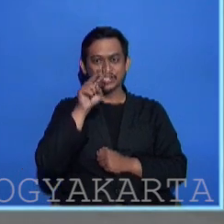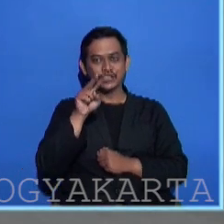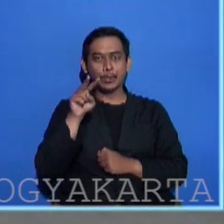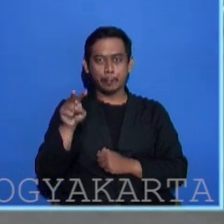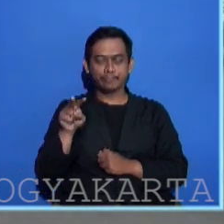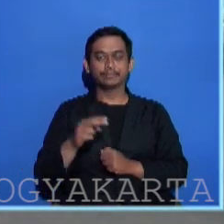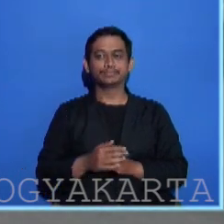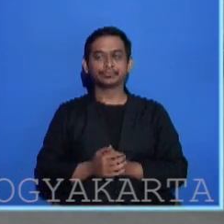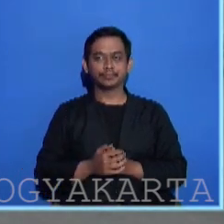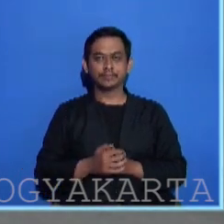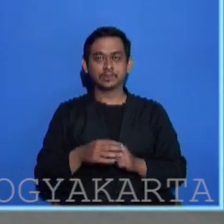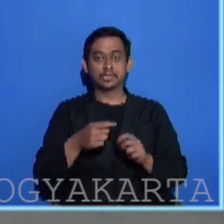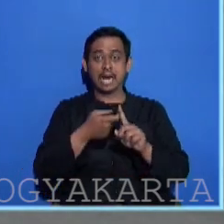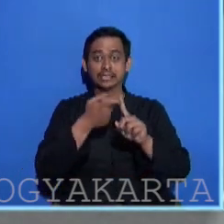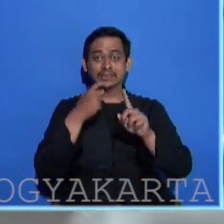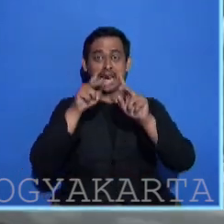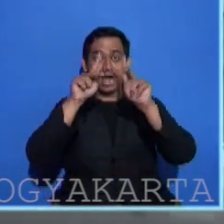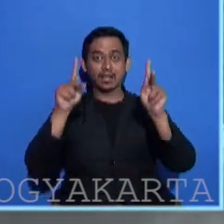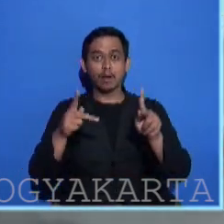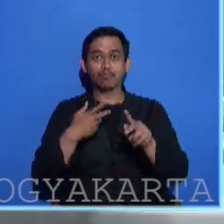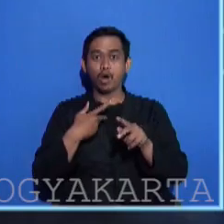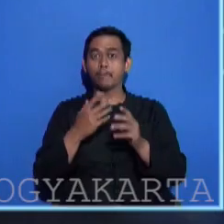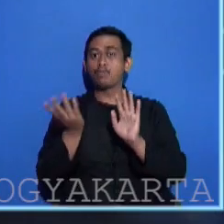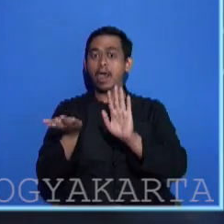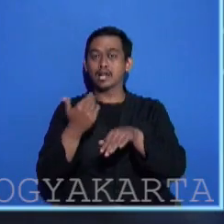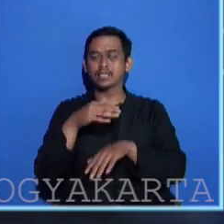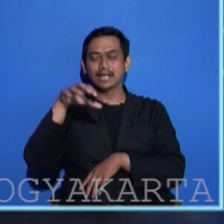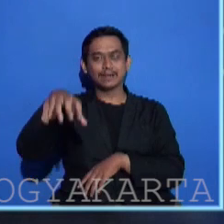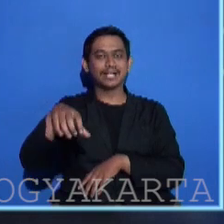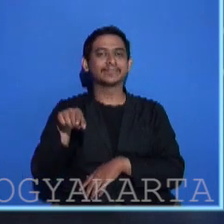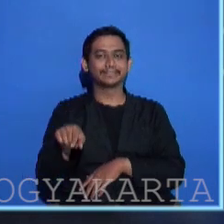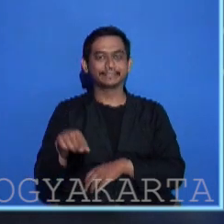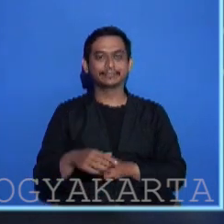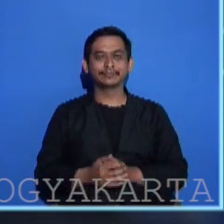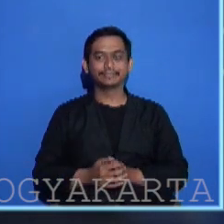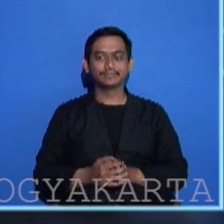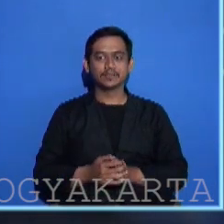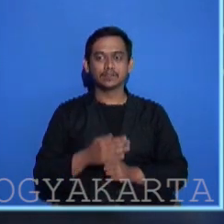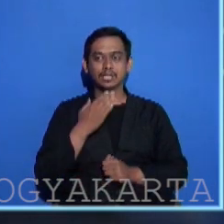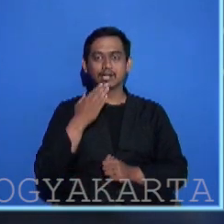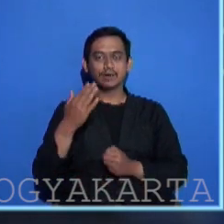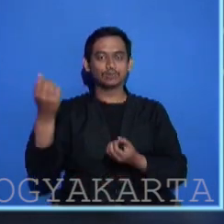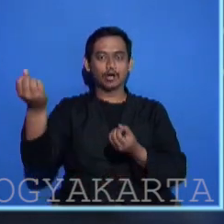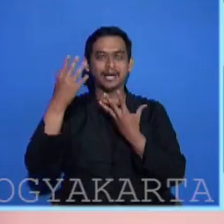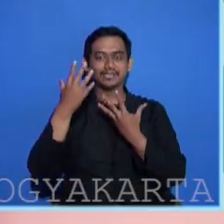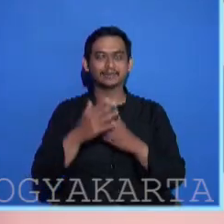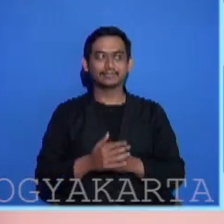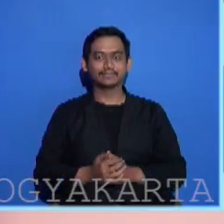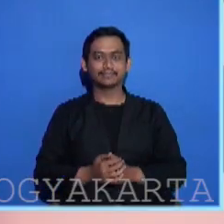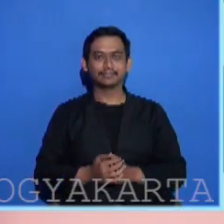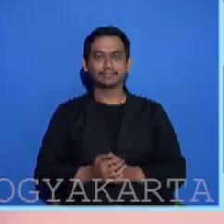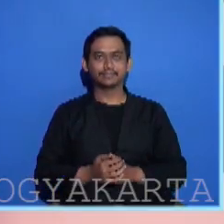Kabupaten Klaten kami kembali ke studio bersama Vika silahkan Vika Terima kasih informasi anda Selamat bertugas kembali